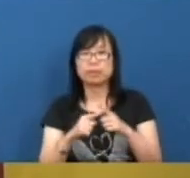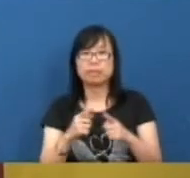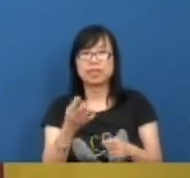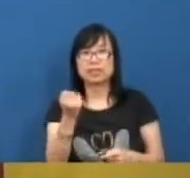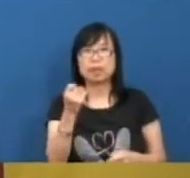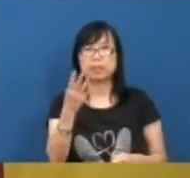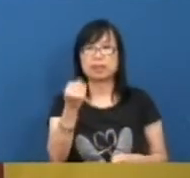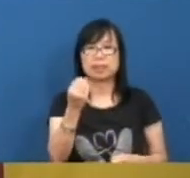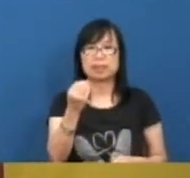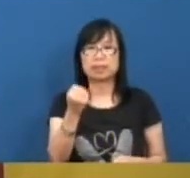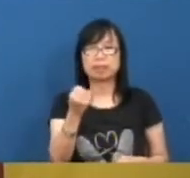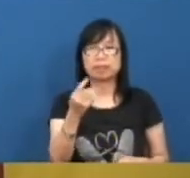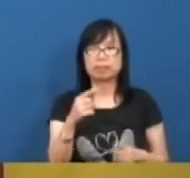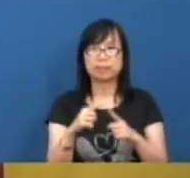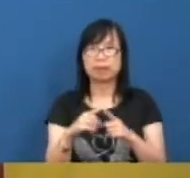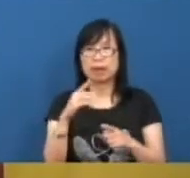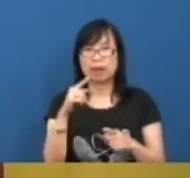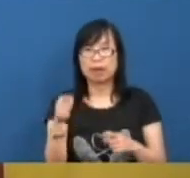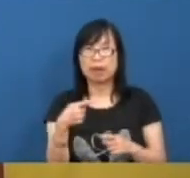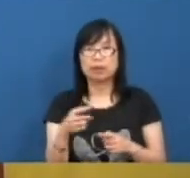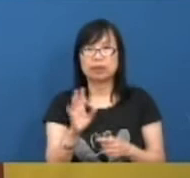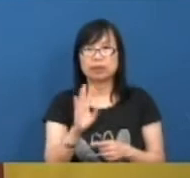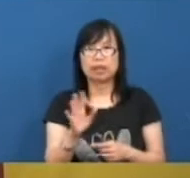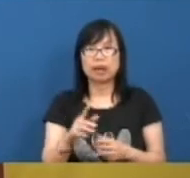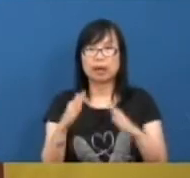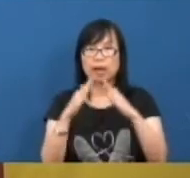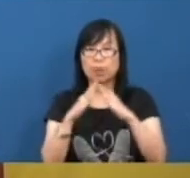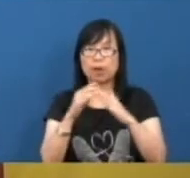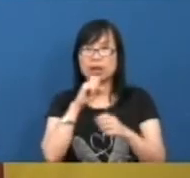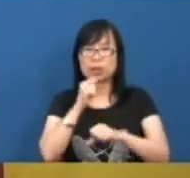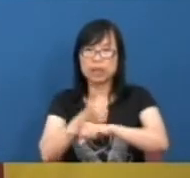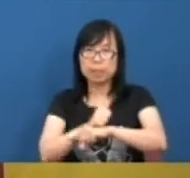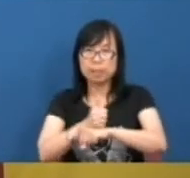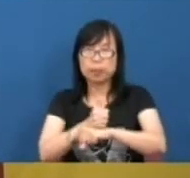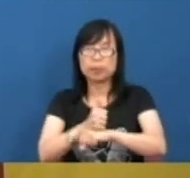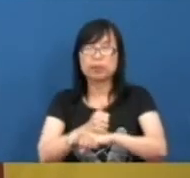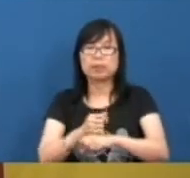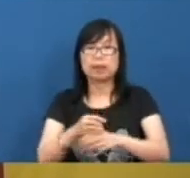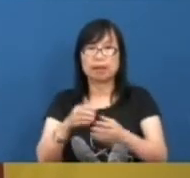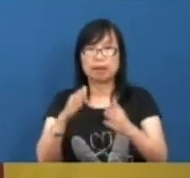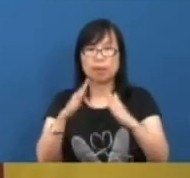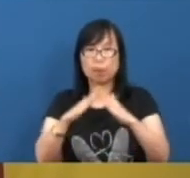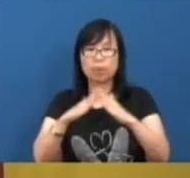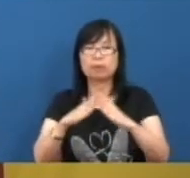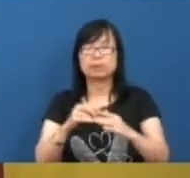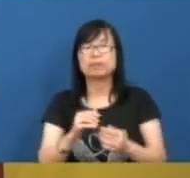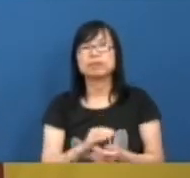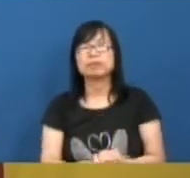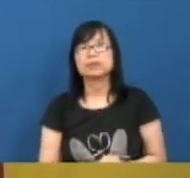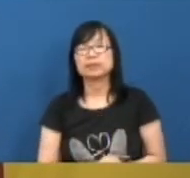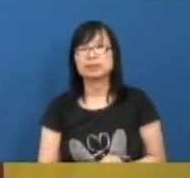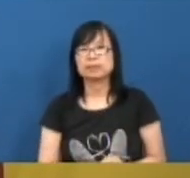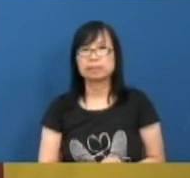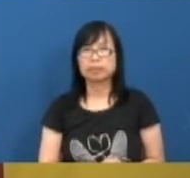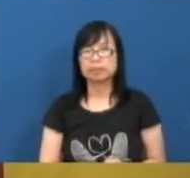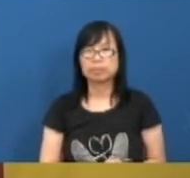30-40萬就有一層樓，佢就唔係豪宅啦，當然係一個好基本嘅一個生活嘅地方，即係真係叫有瓦遮頭。咁而